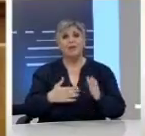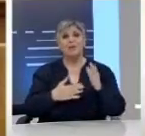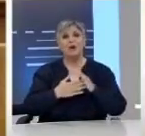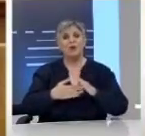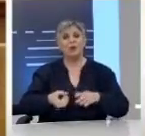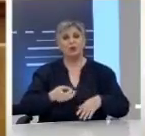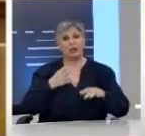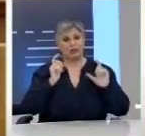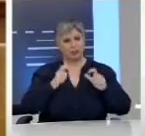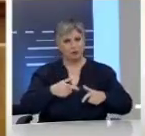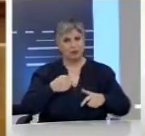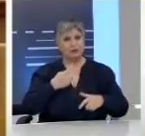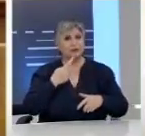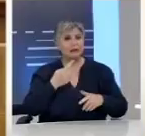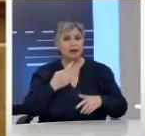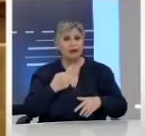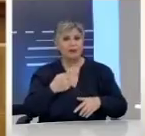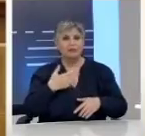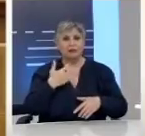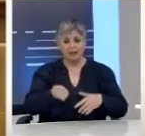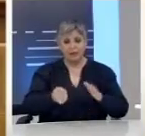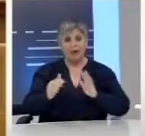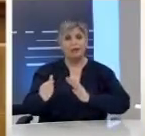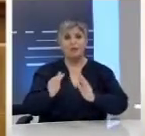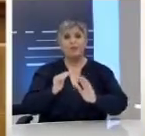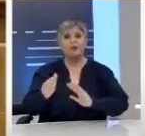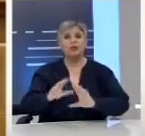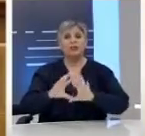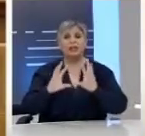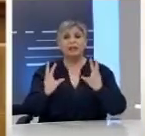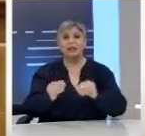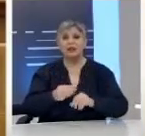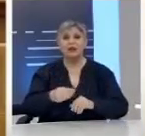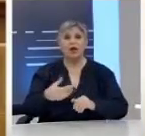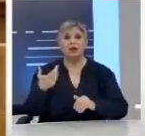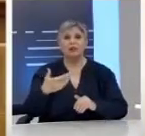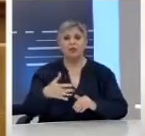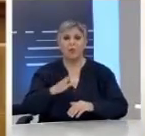υπάρξει προστασία για τους ανήλικους. Μα εδώ ο νόμος